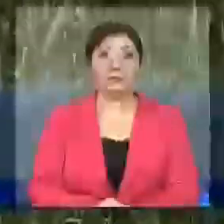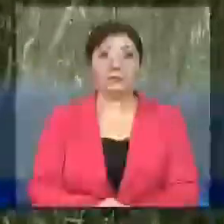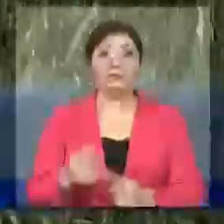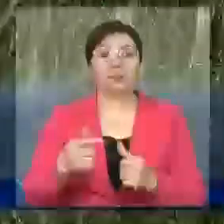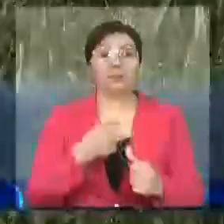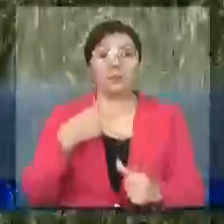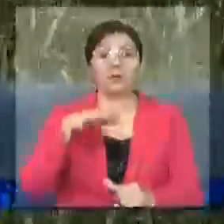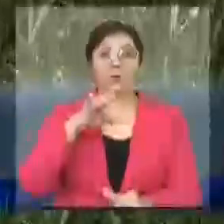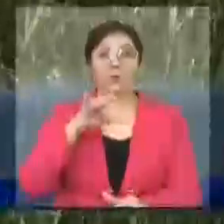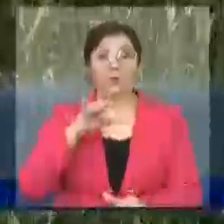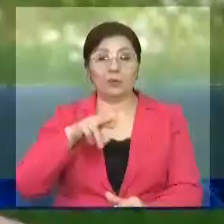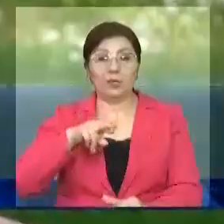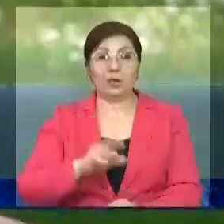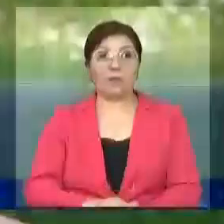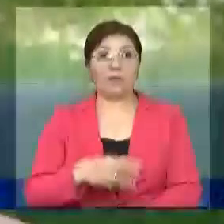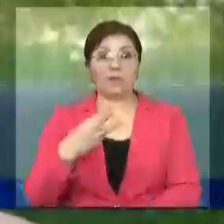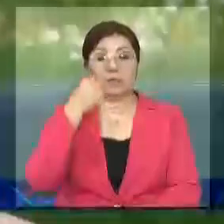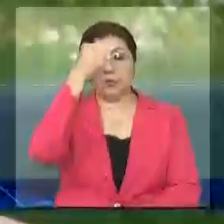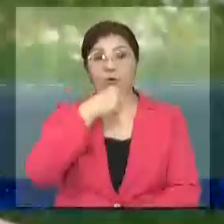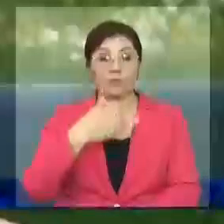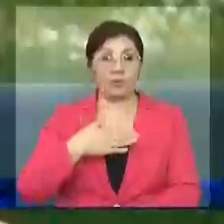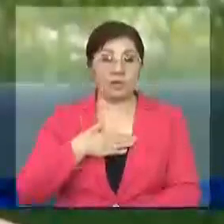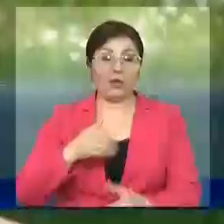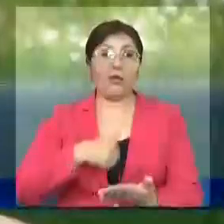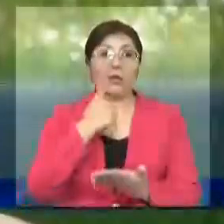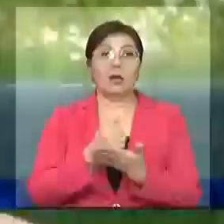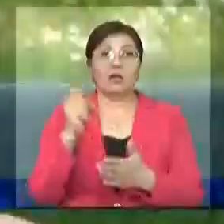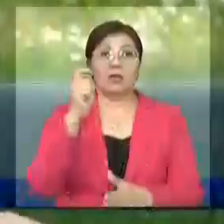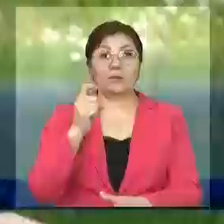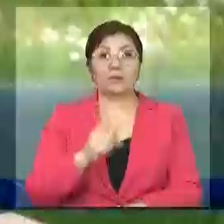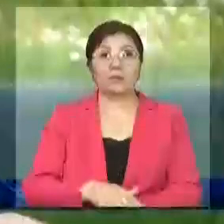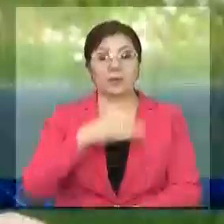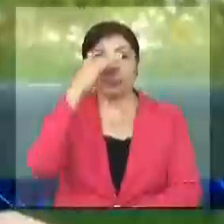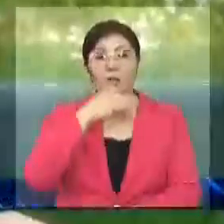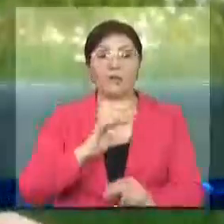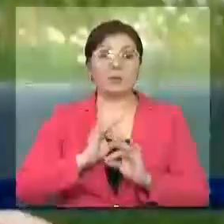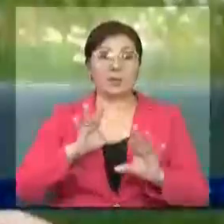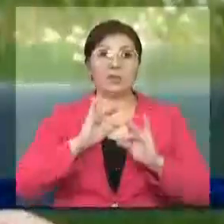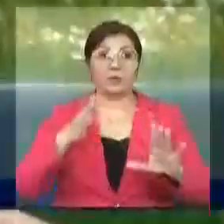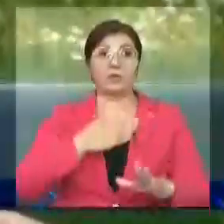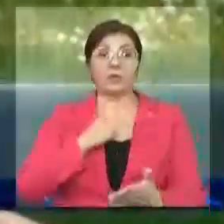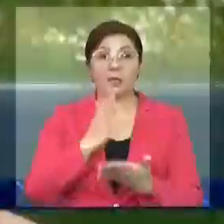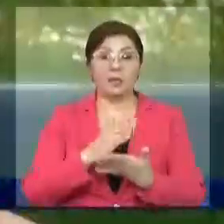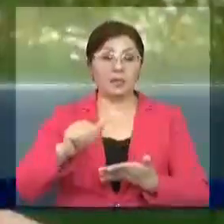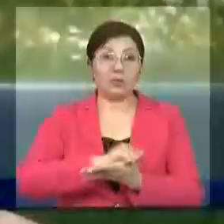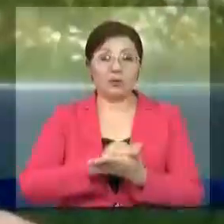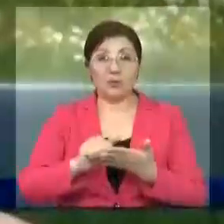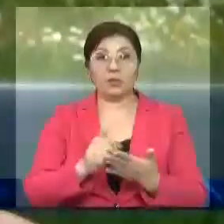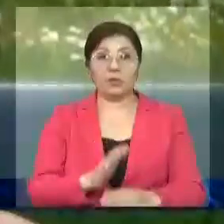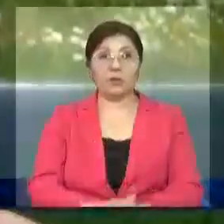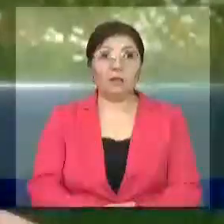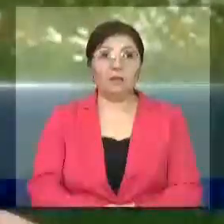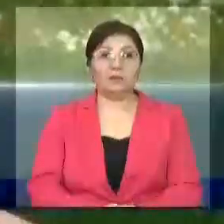называется Кудря АМ. 3 года уже я глава хозяйства. Потихоньку отец объяснял мне все, я с документами уже работал